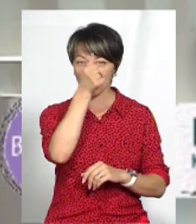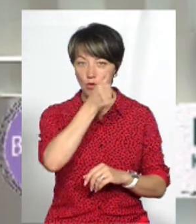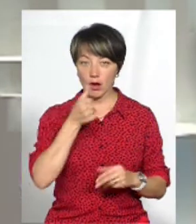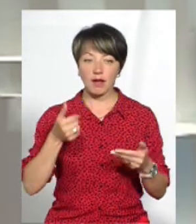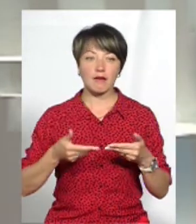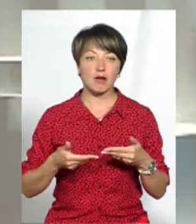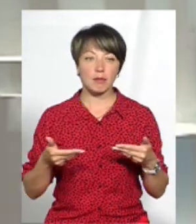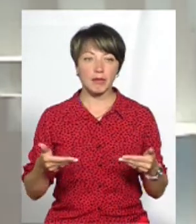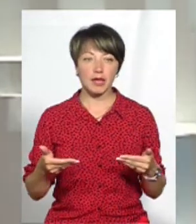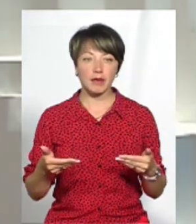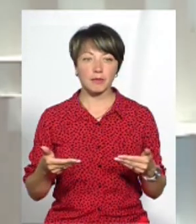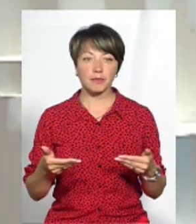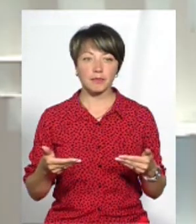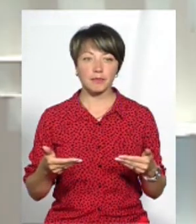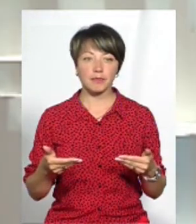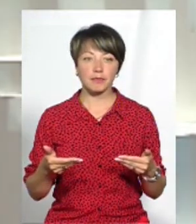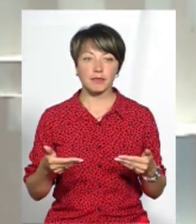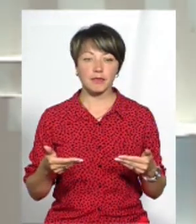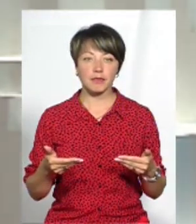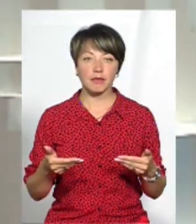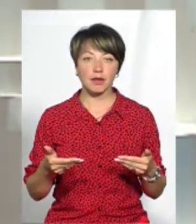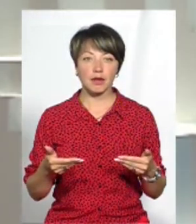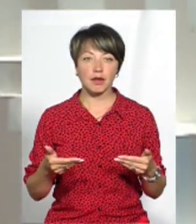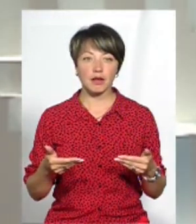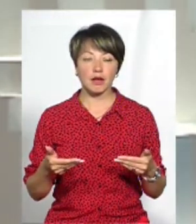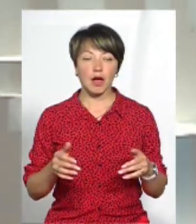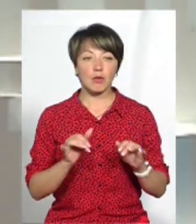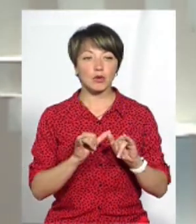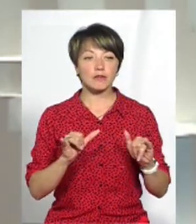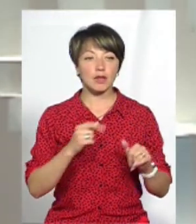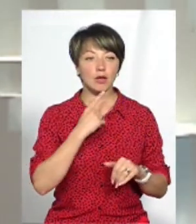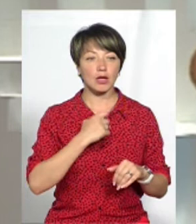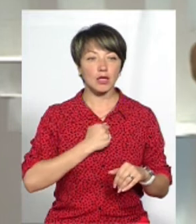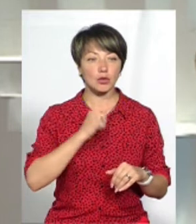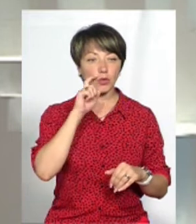ми дійшли від процвітаючої радянської України до